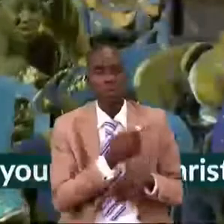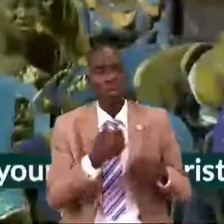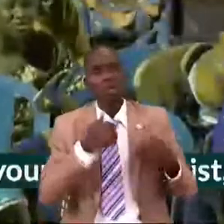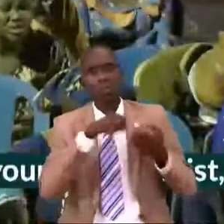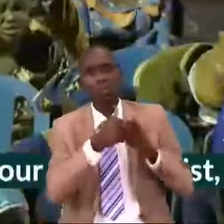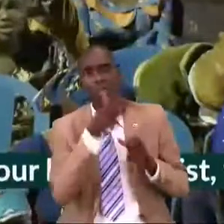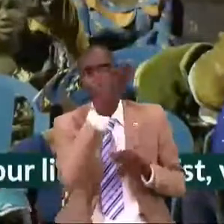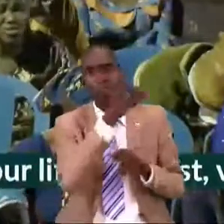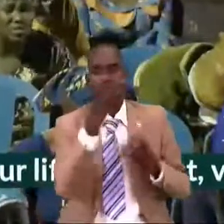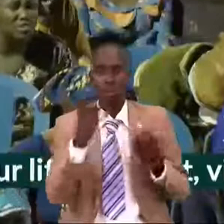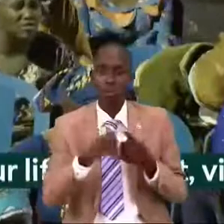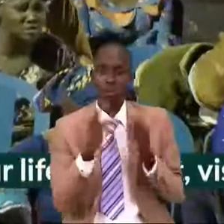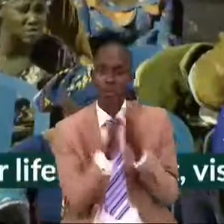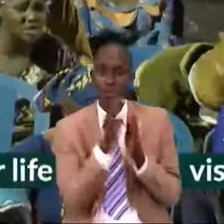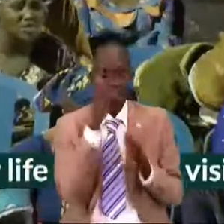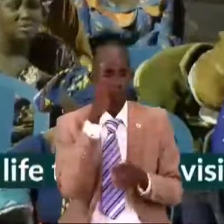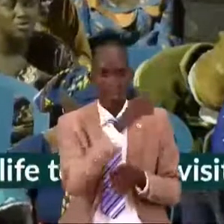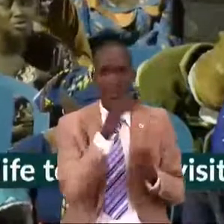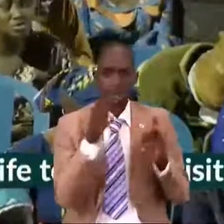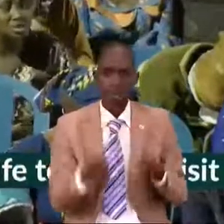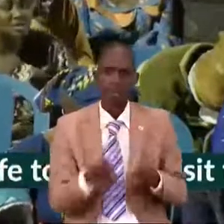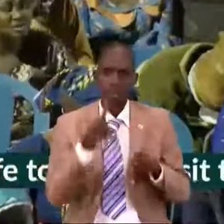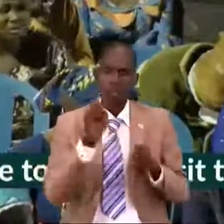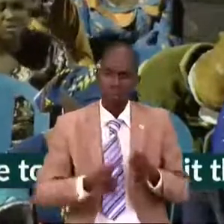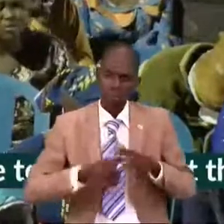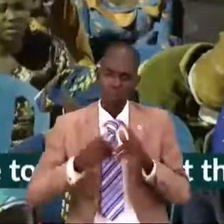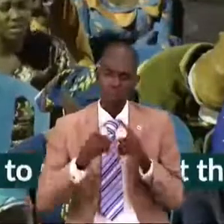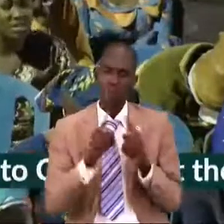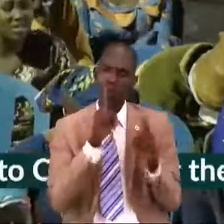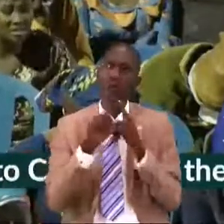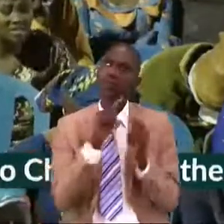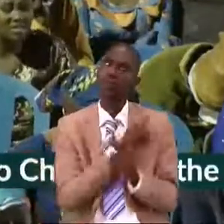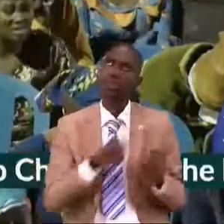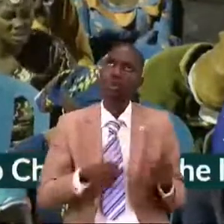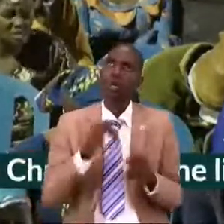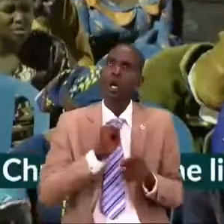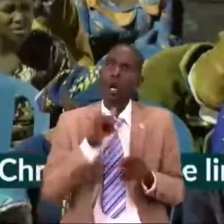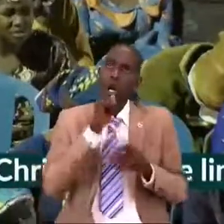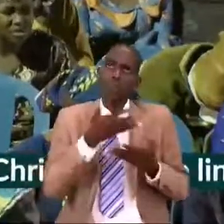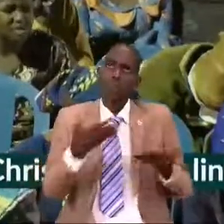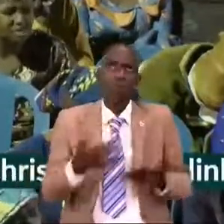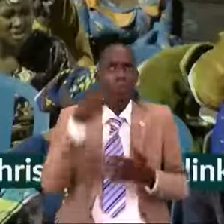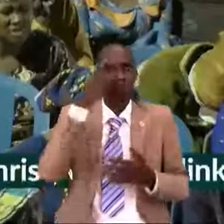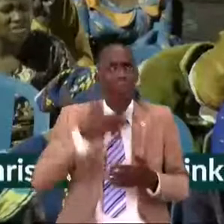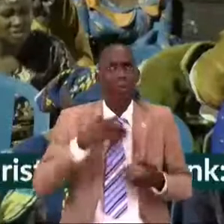Même si tu avais reçu avant, tu peux encore recevoir ce soir au nom de Jésus. Prépare-toi.